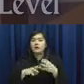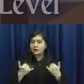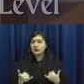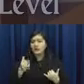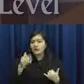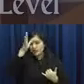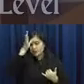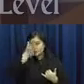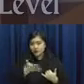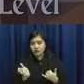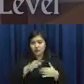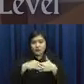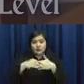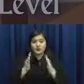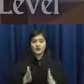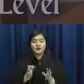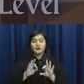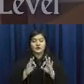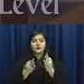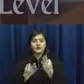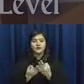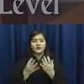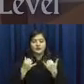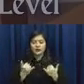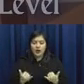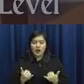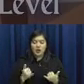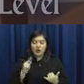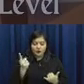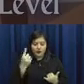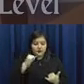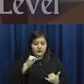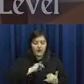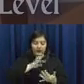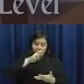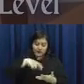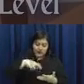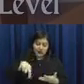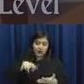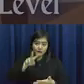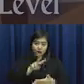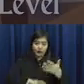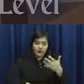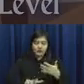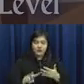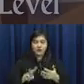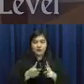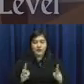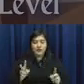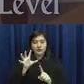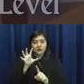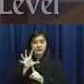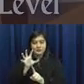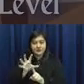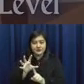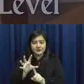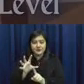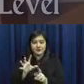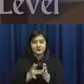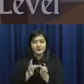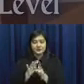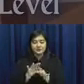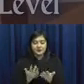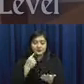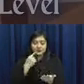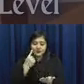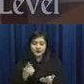of the home. Nais ko munang basahin sa inyo ang talata na very familiar po sa ating lahat in Psalms 127. Sabi po sa